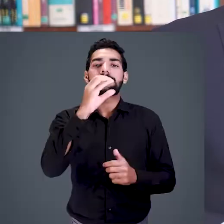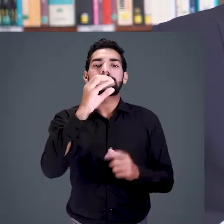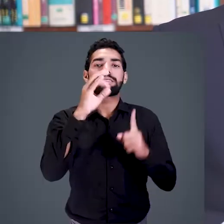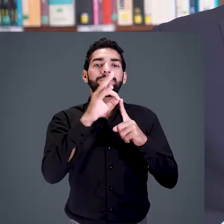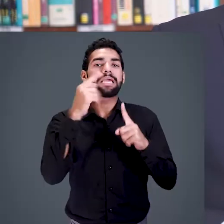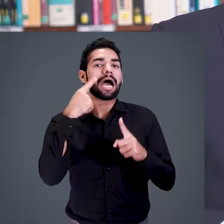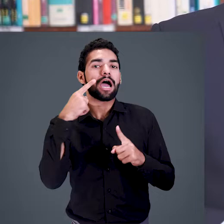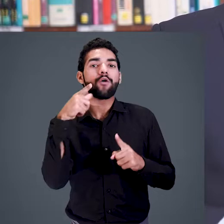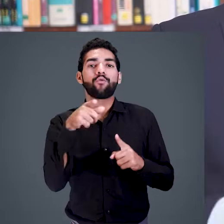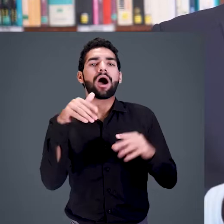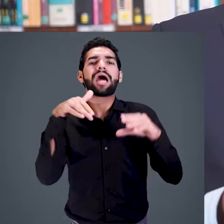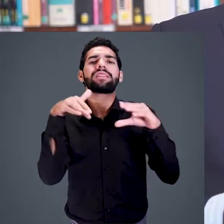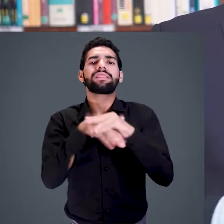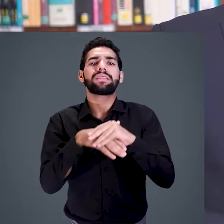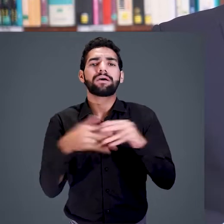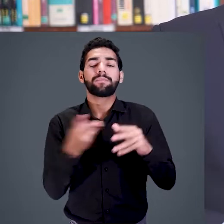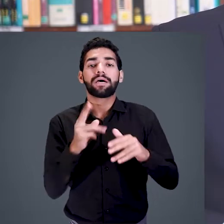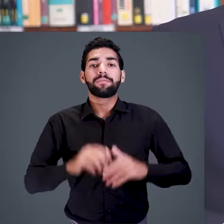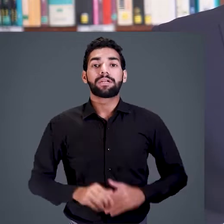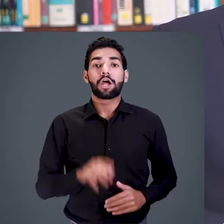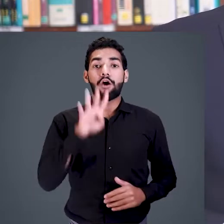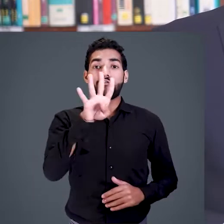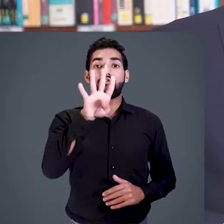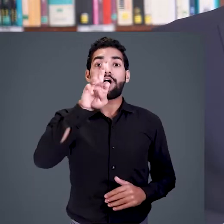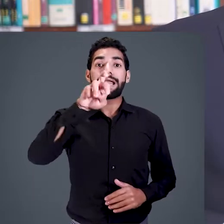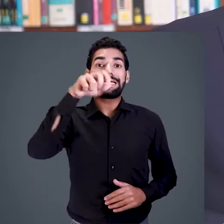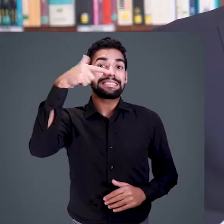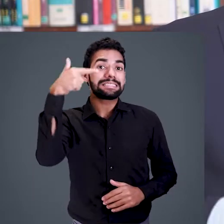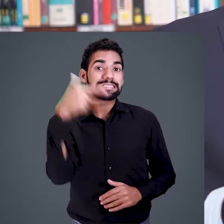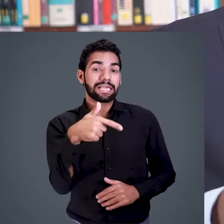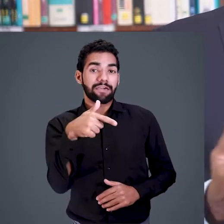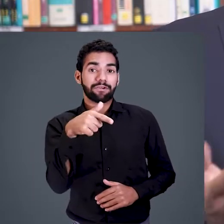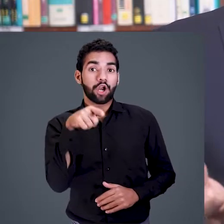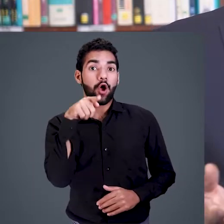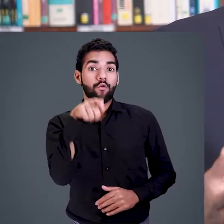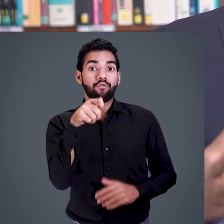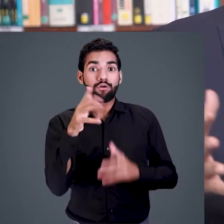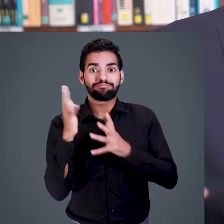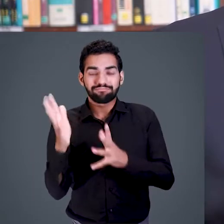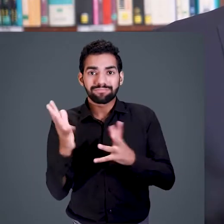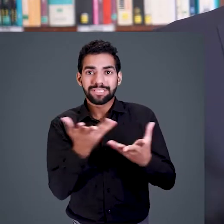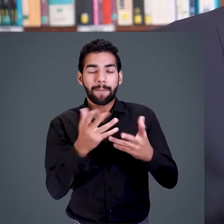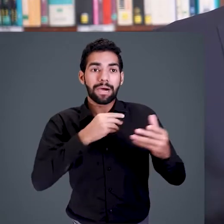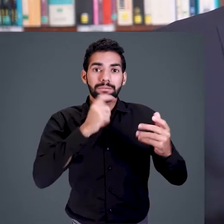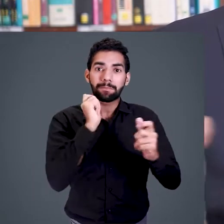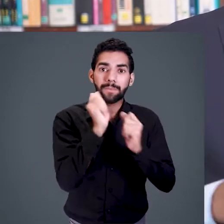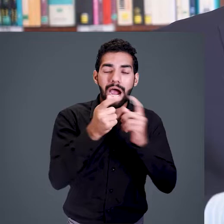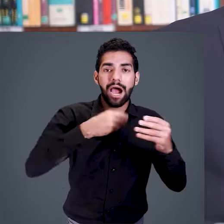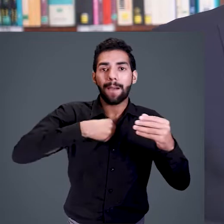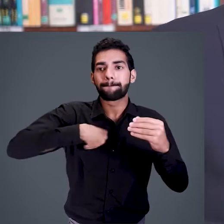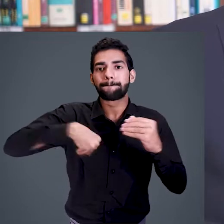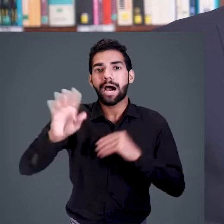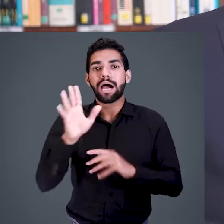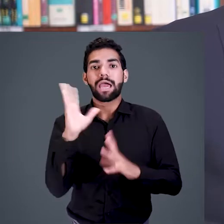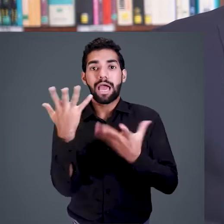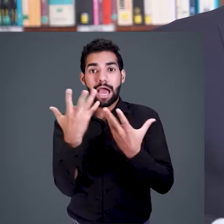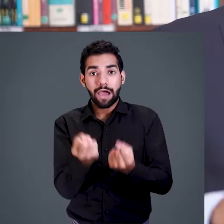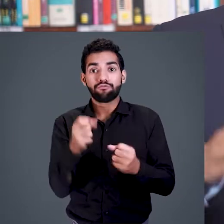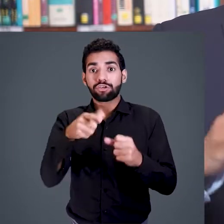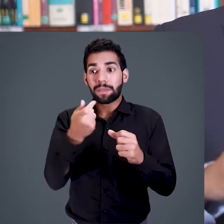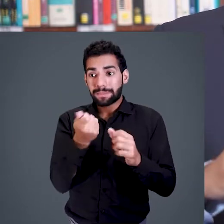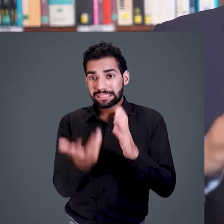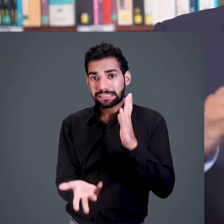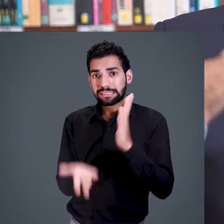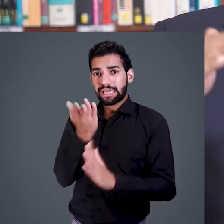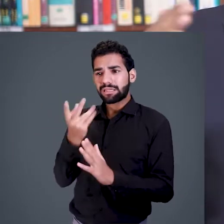اور ہمارے سی پی آئی کے اندر تقریباً 487 گڈز اینڈ سروسز ہیں جن کو ہم دیکھتے ہیں، اور